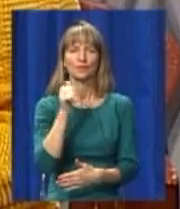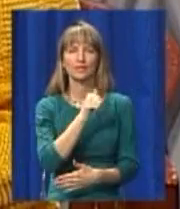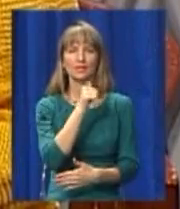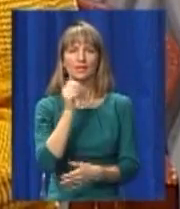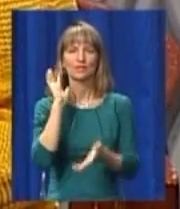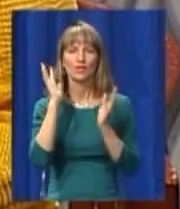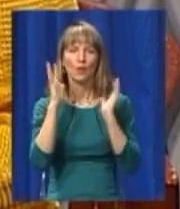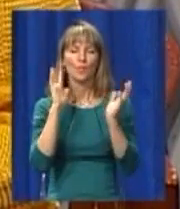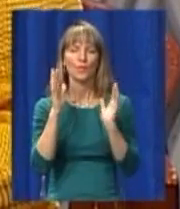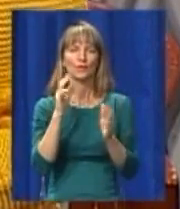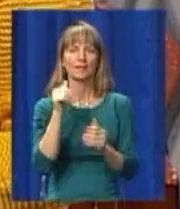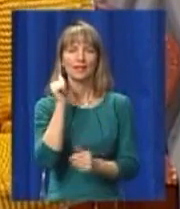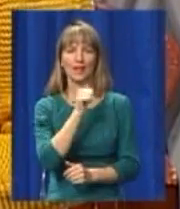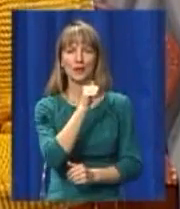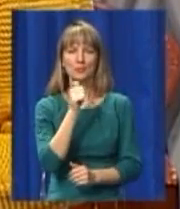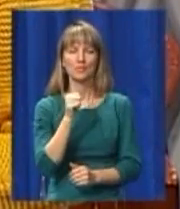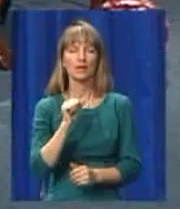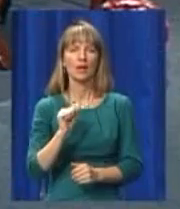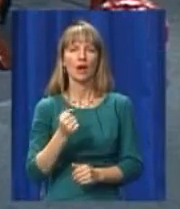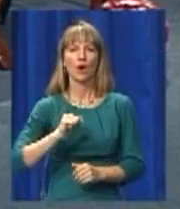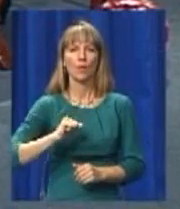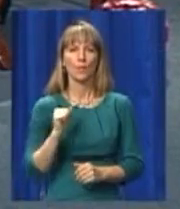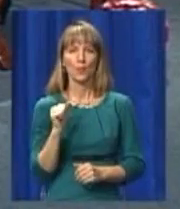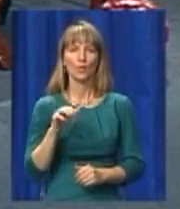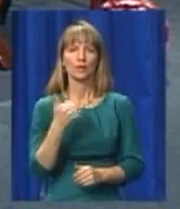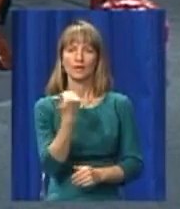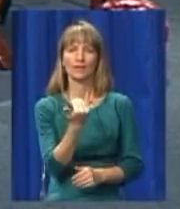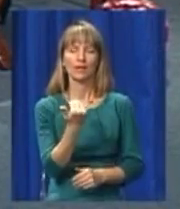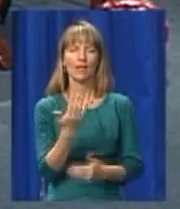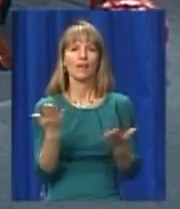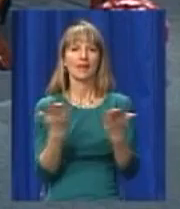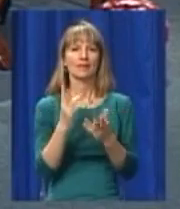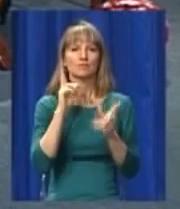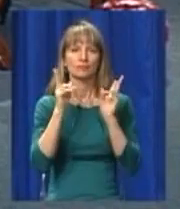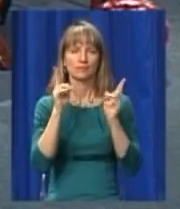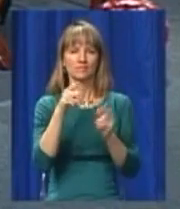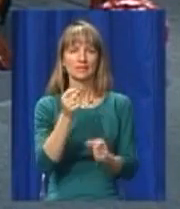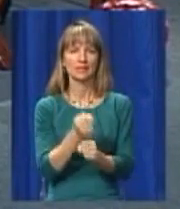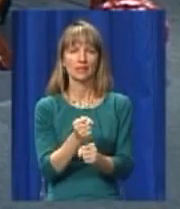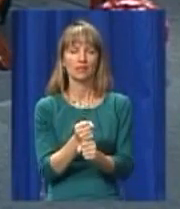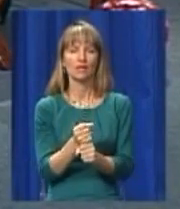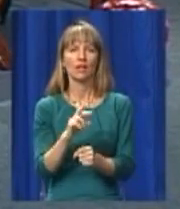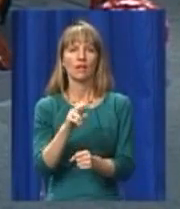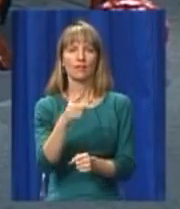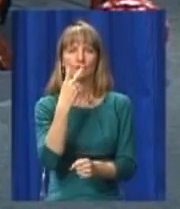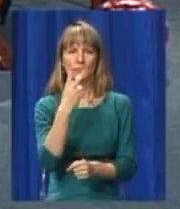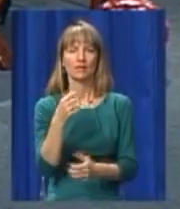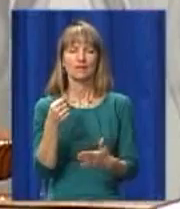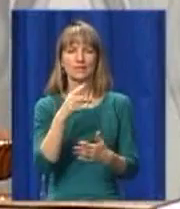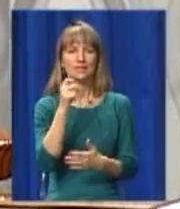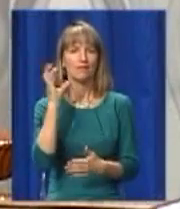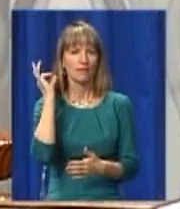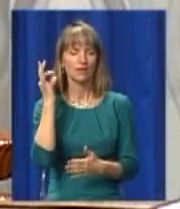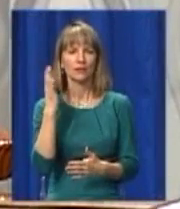такі шампунні таємниці. А подруги, до речі, як твої, які зачіски вони, можливо, роблять, як вони доглядають за волосся?